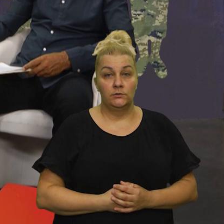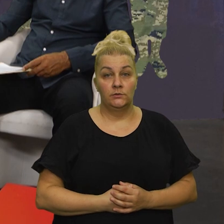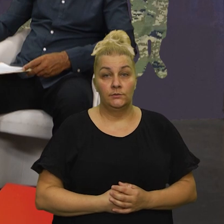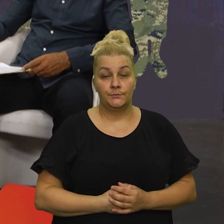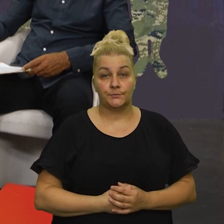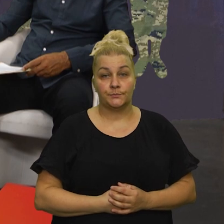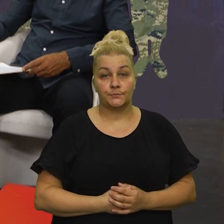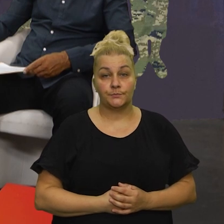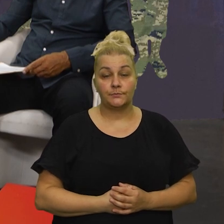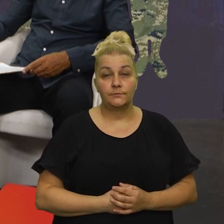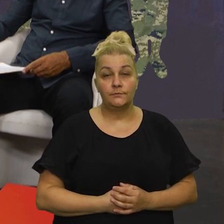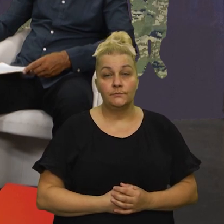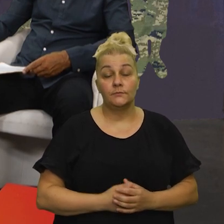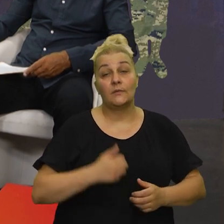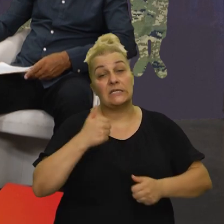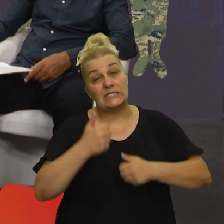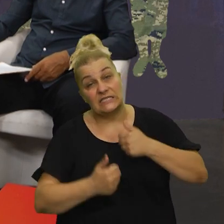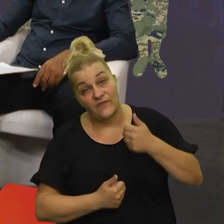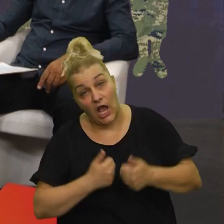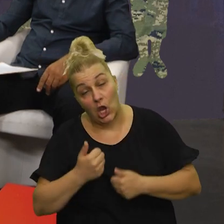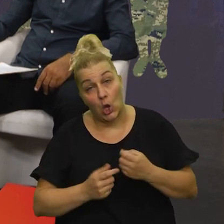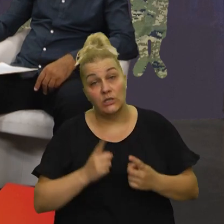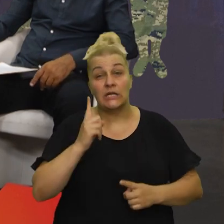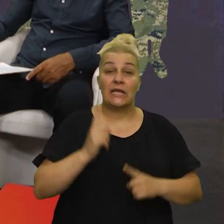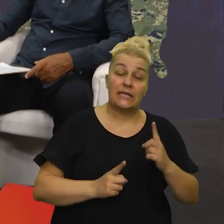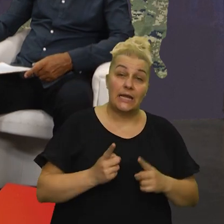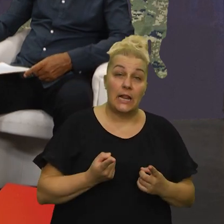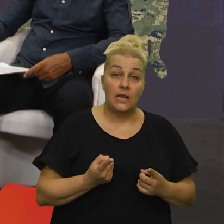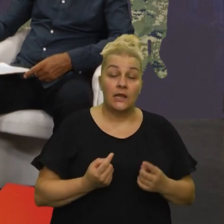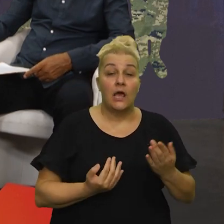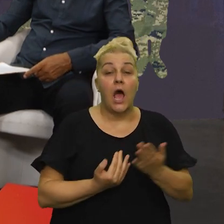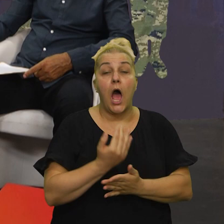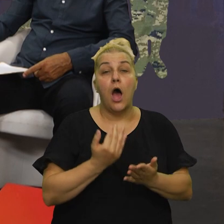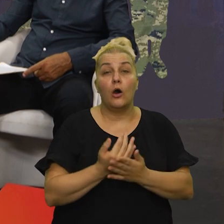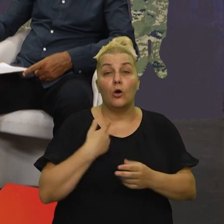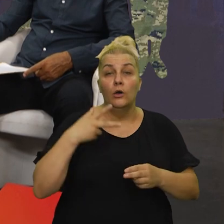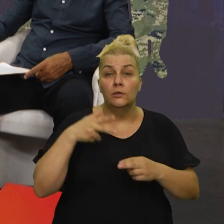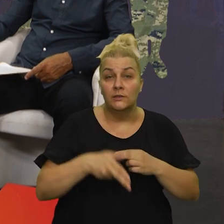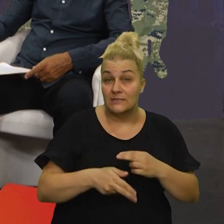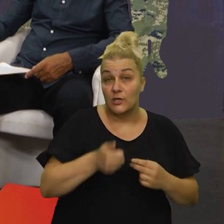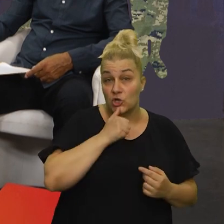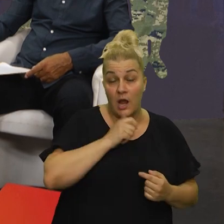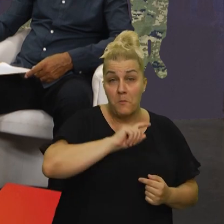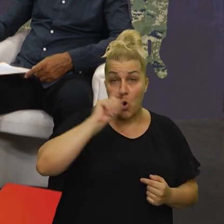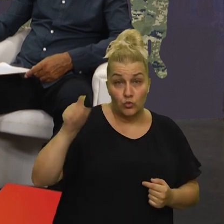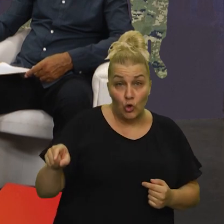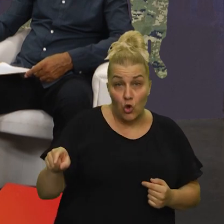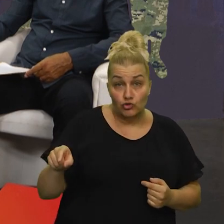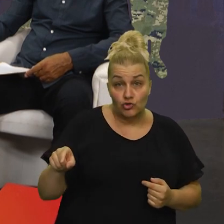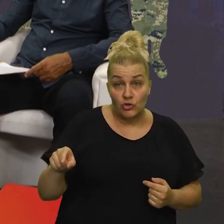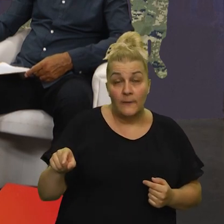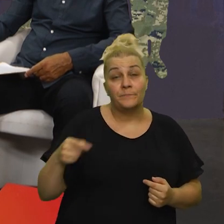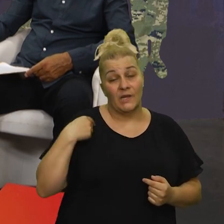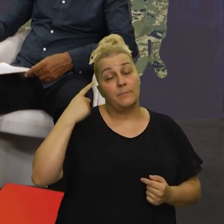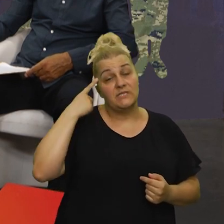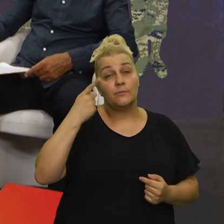Svake godine, ili može se reći gotovo, nekada ako sam spriječen ne odem, ali mislim da je